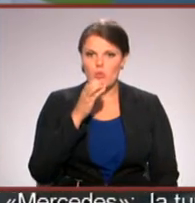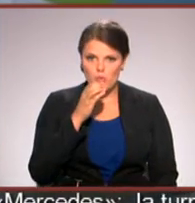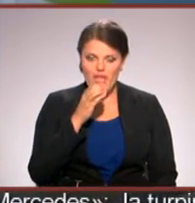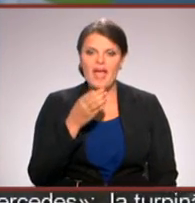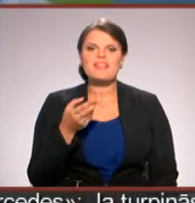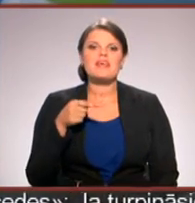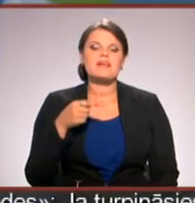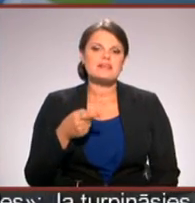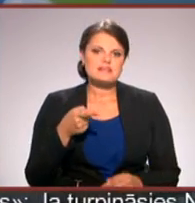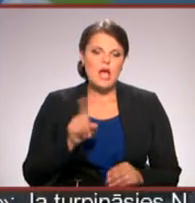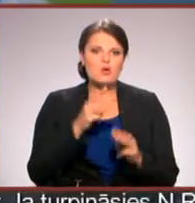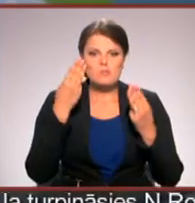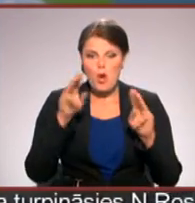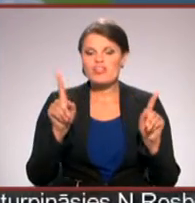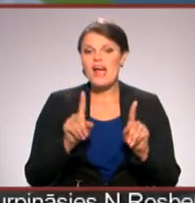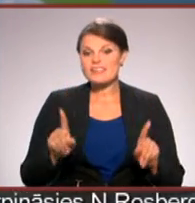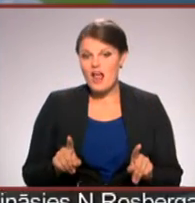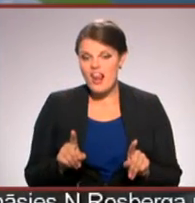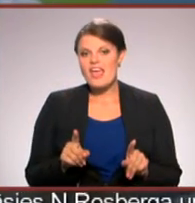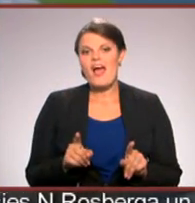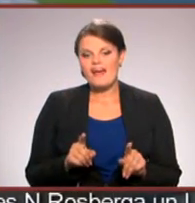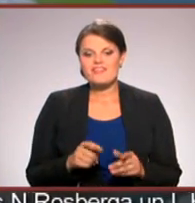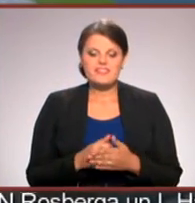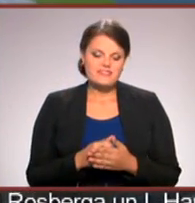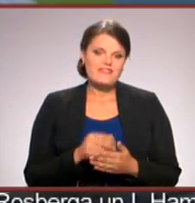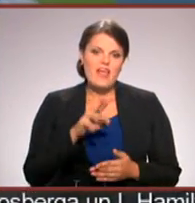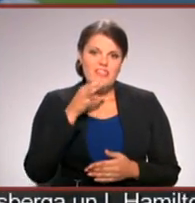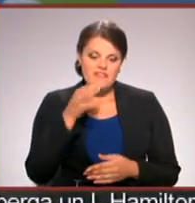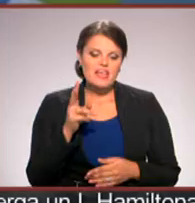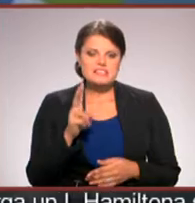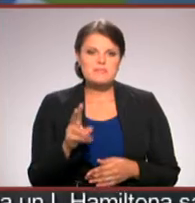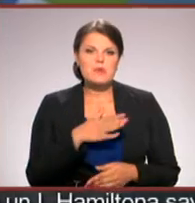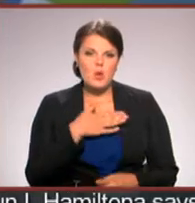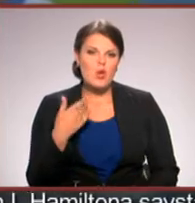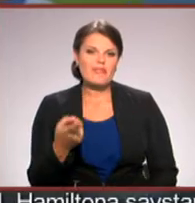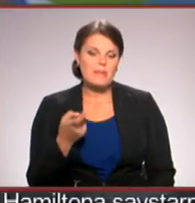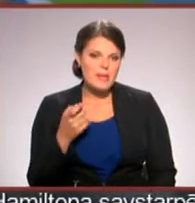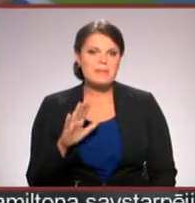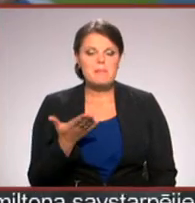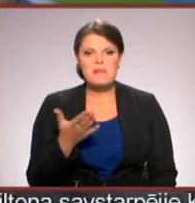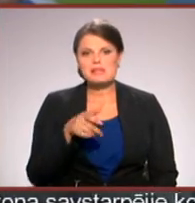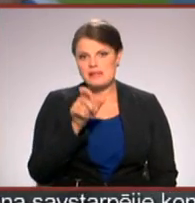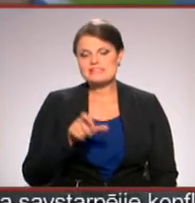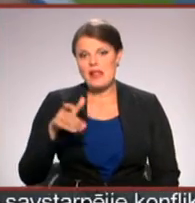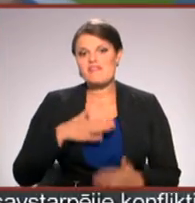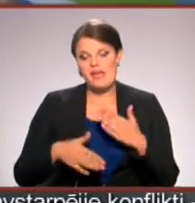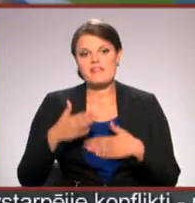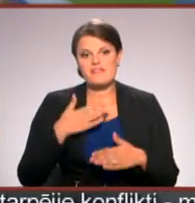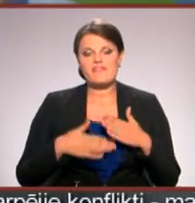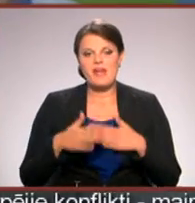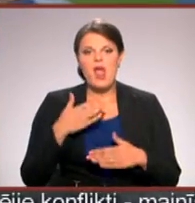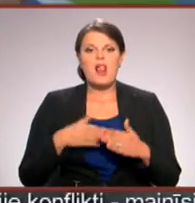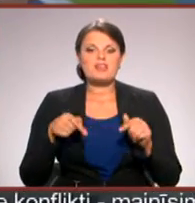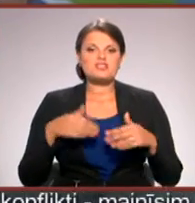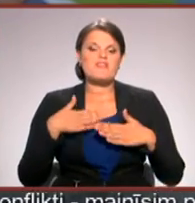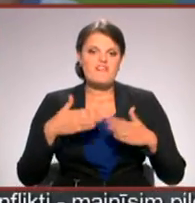bērniņus. Tā ir tagad moderna vieta. Nu, neteiksim, ka diezgan pieprasīta, bet pacienti vēlas. Un šī